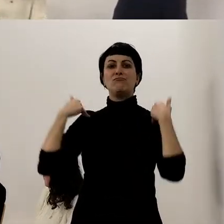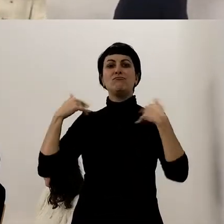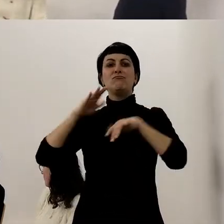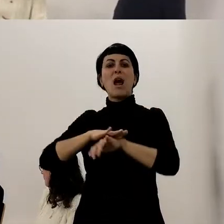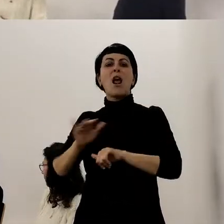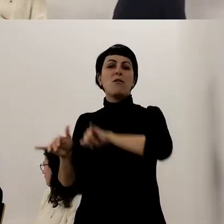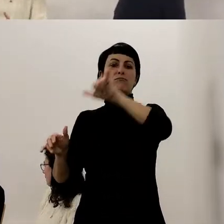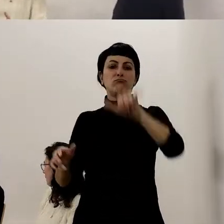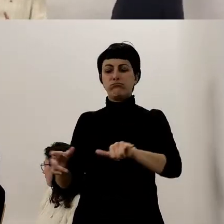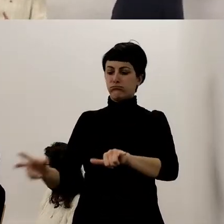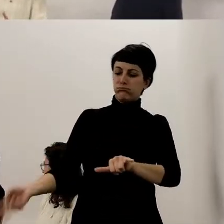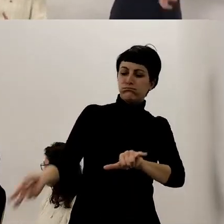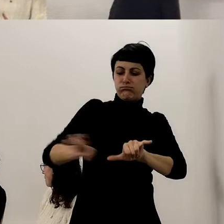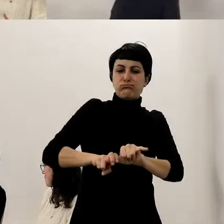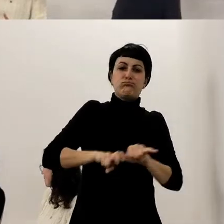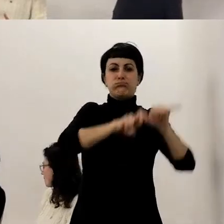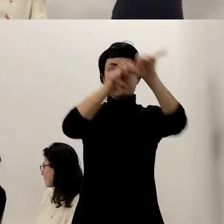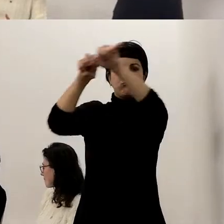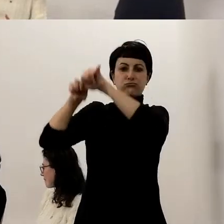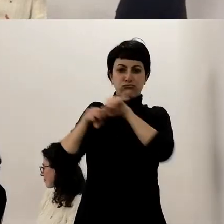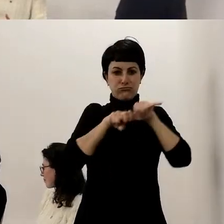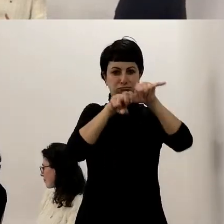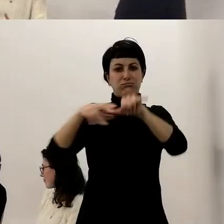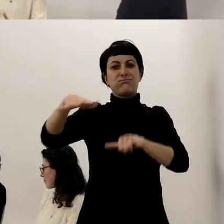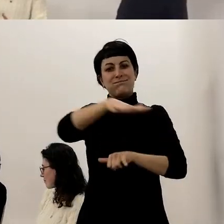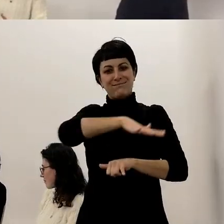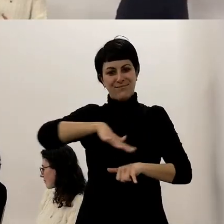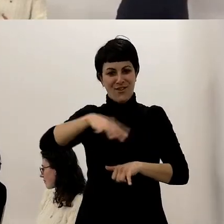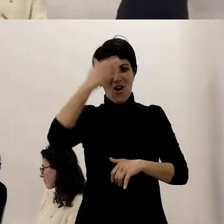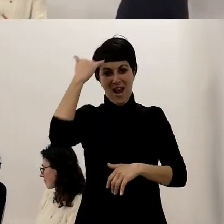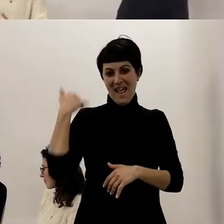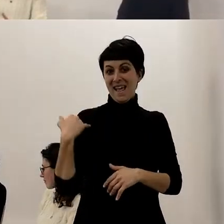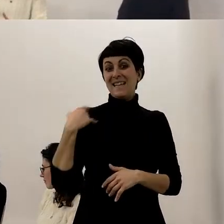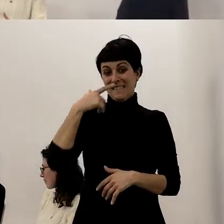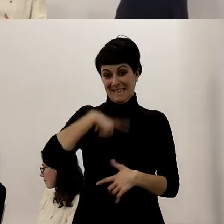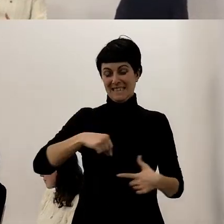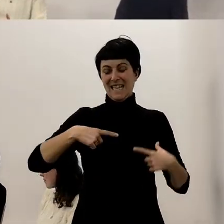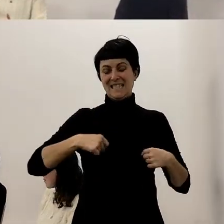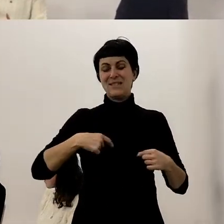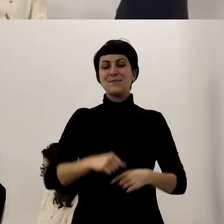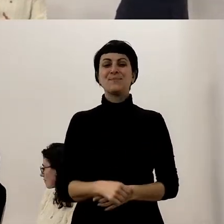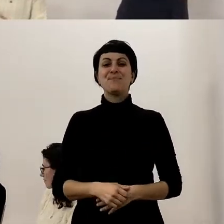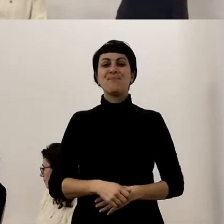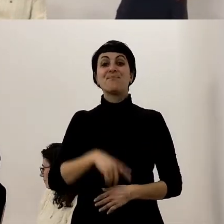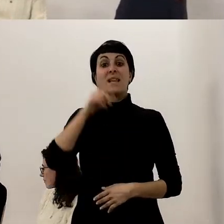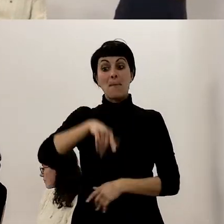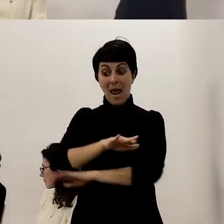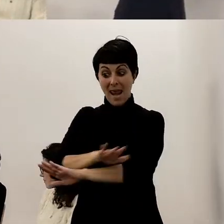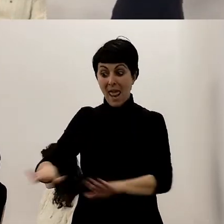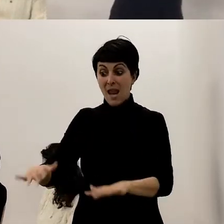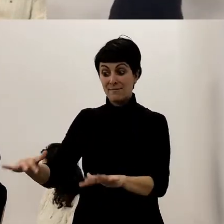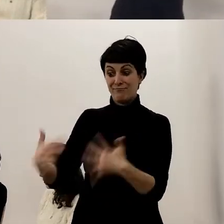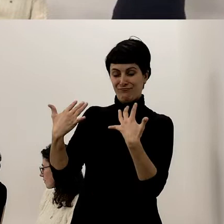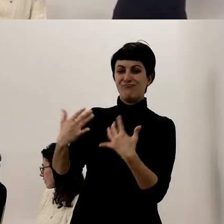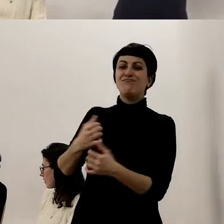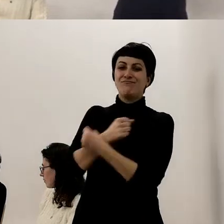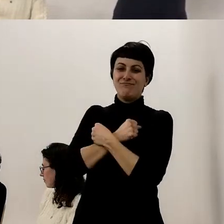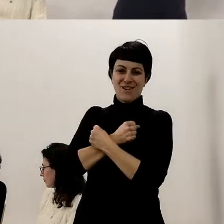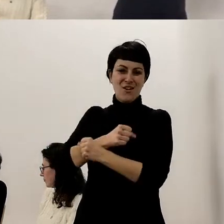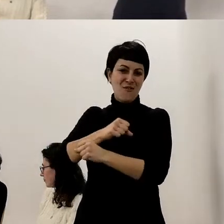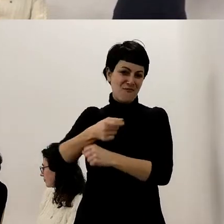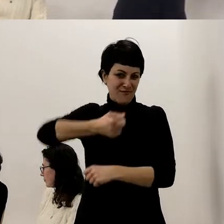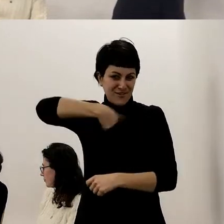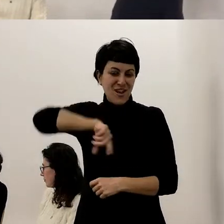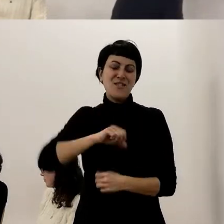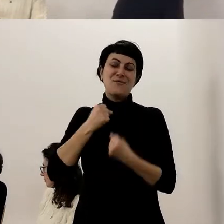vinculat amb la canalla, no? I realment som una colla molt estimada també per tota la canalla del poble i quan surts